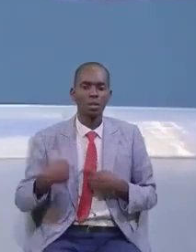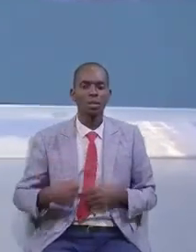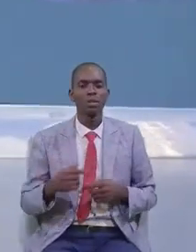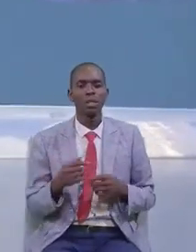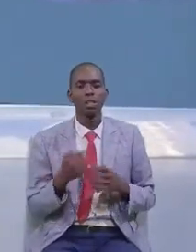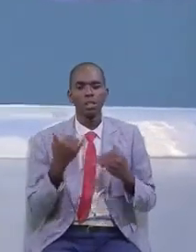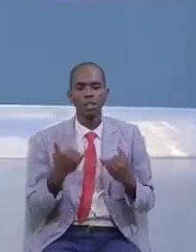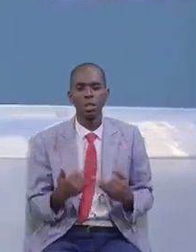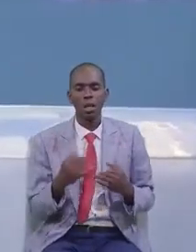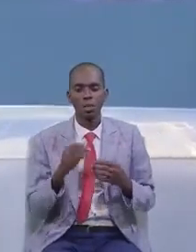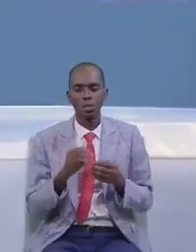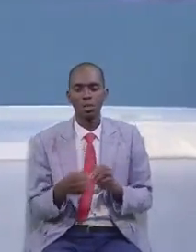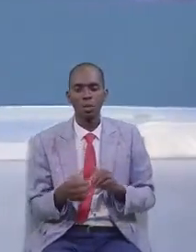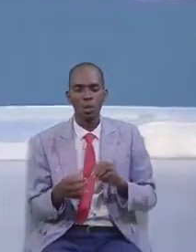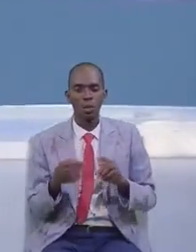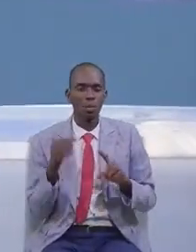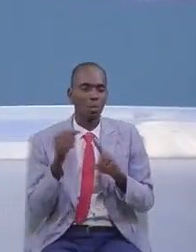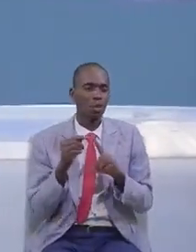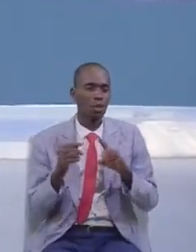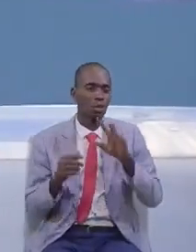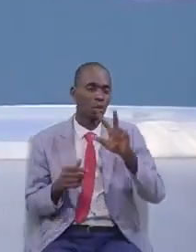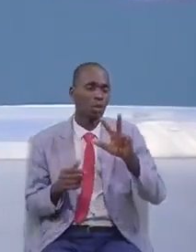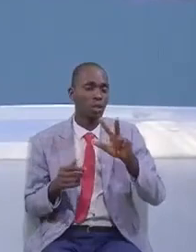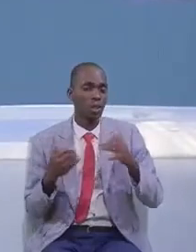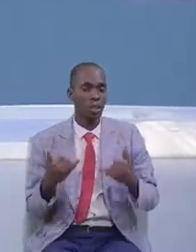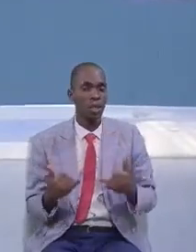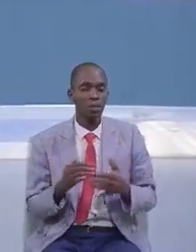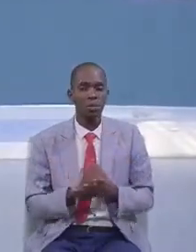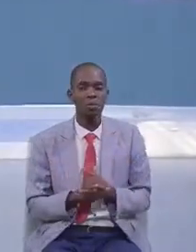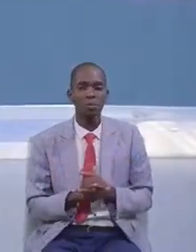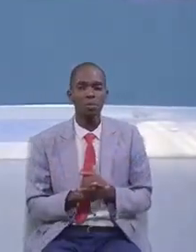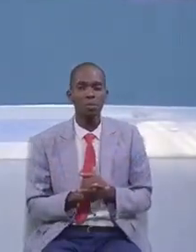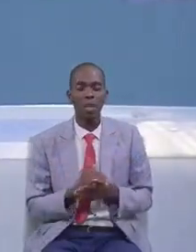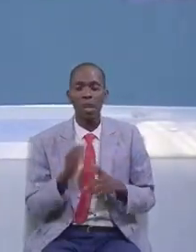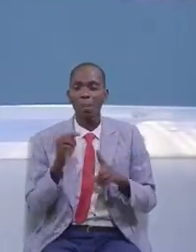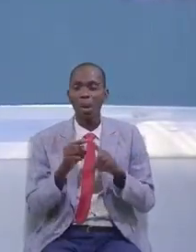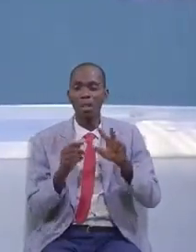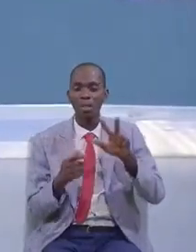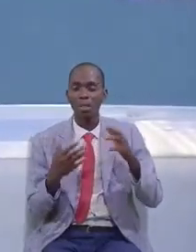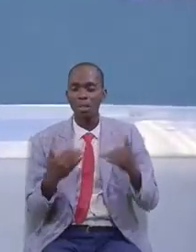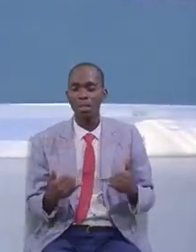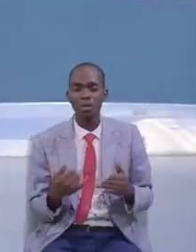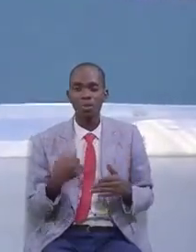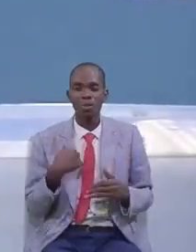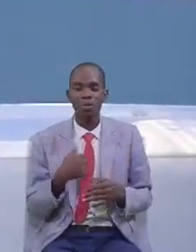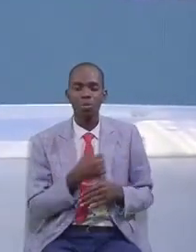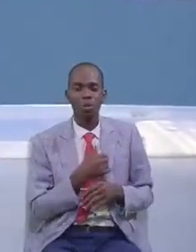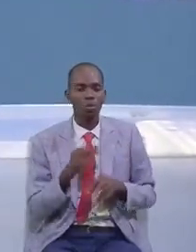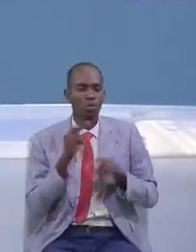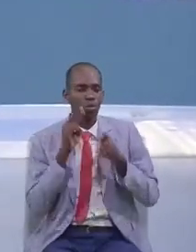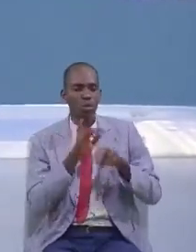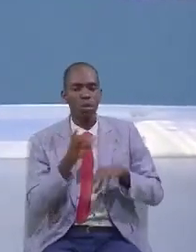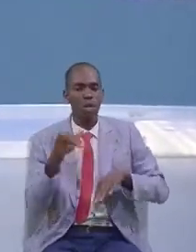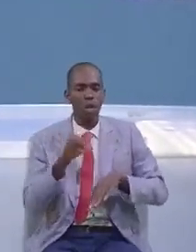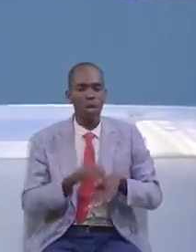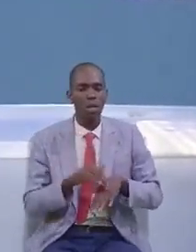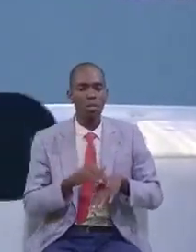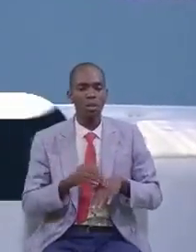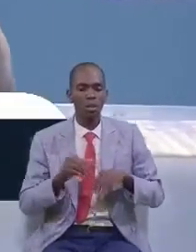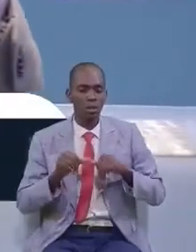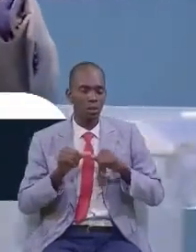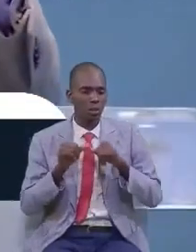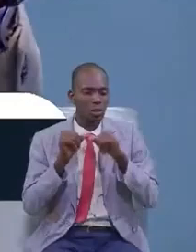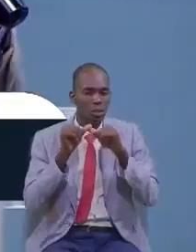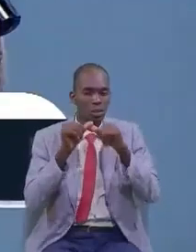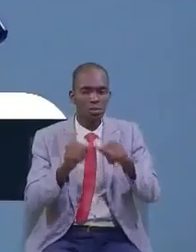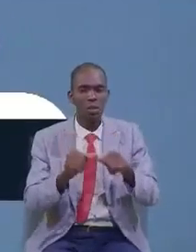I come to point number 3 now. ఇప్పుడు నేను మూడవ అంశానికి వచ్చేస్తున్నాను. Point number 3, we're looking at steadfast expectation